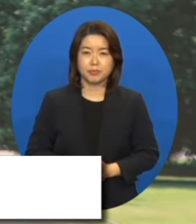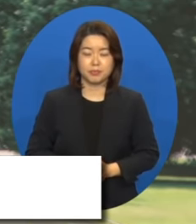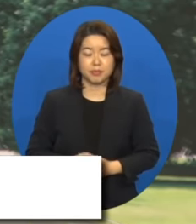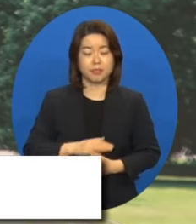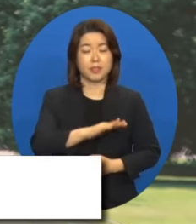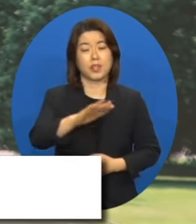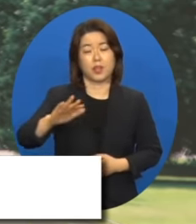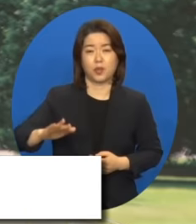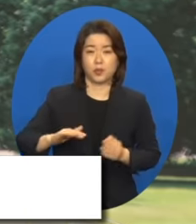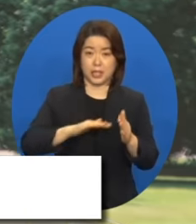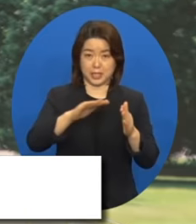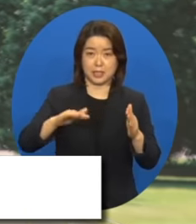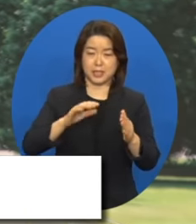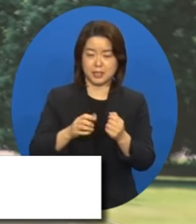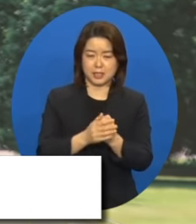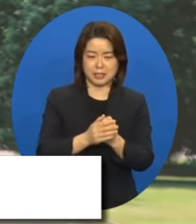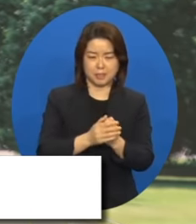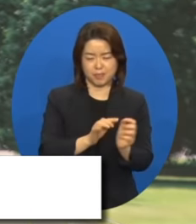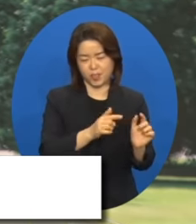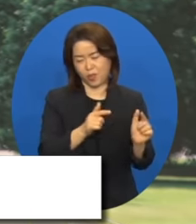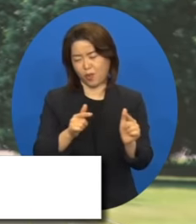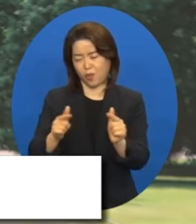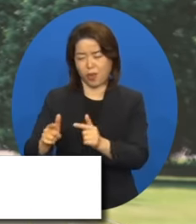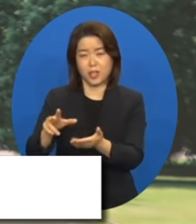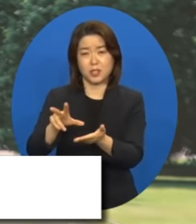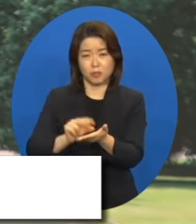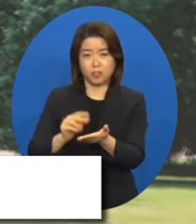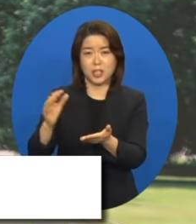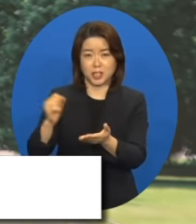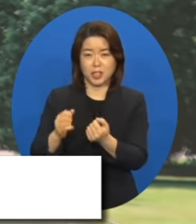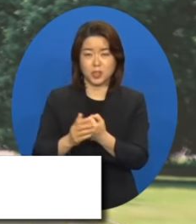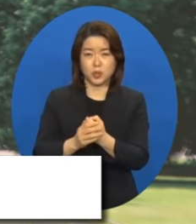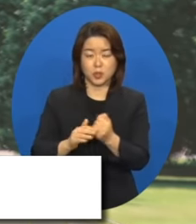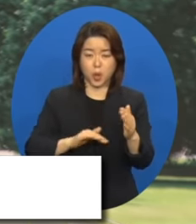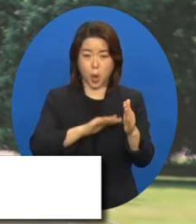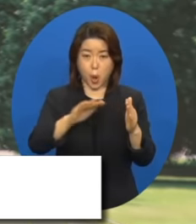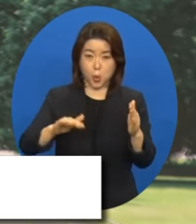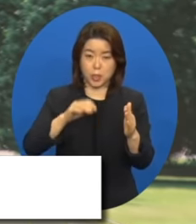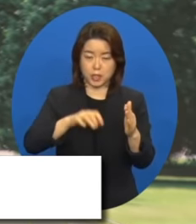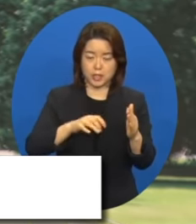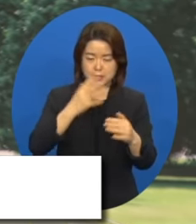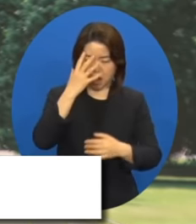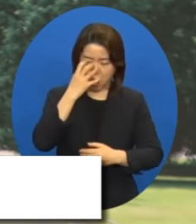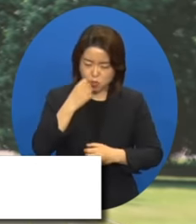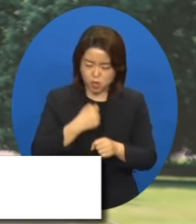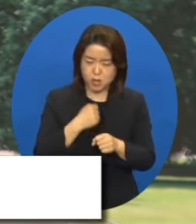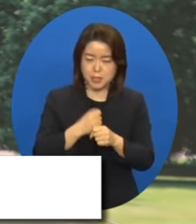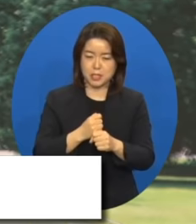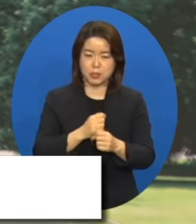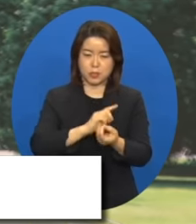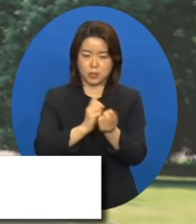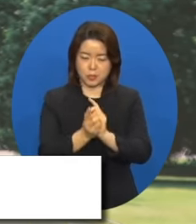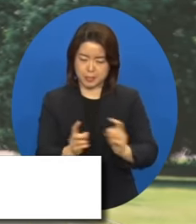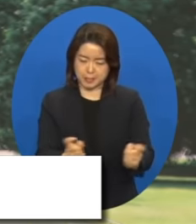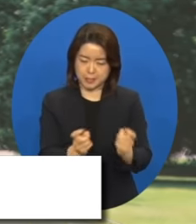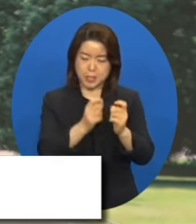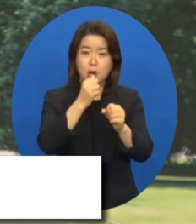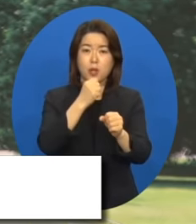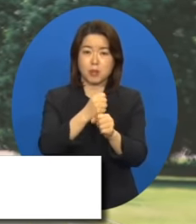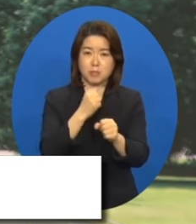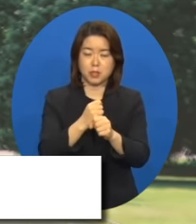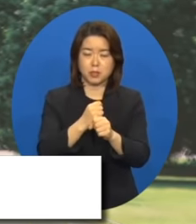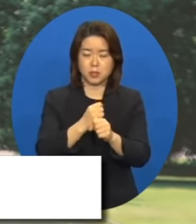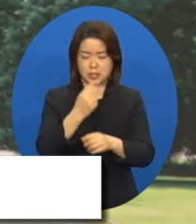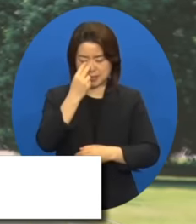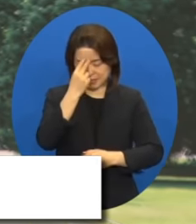우리의 가정에 별의별 문제로 마귀가 우리 가정을 우울하게 만들고 서로 싸우게 만들고